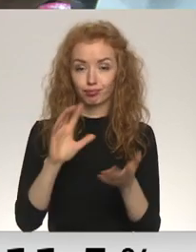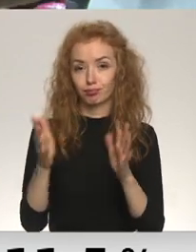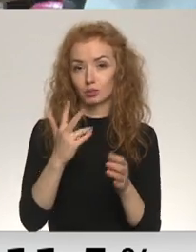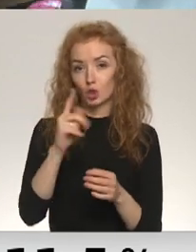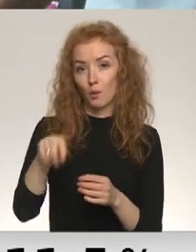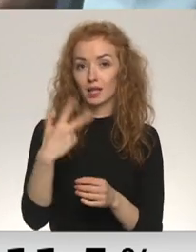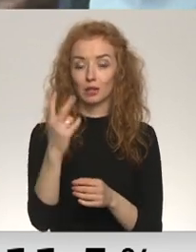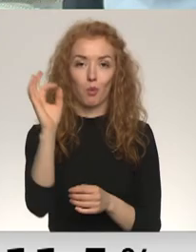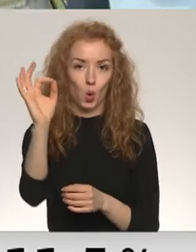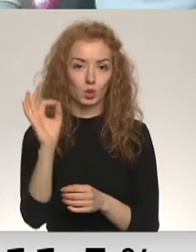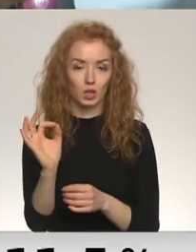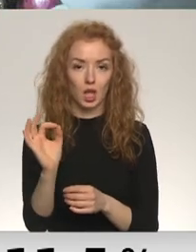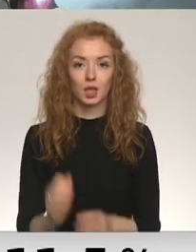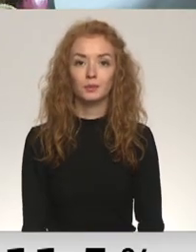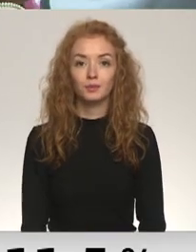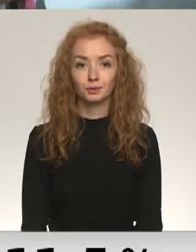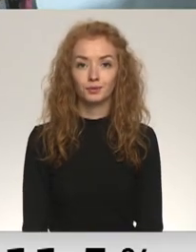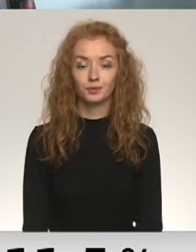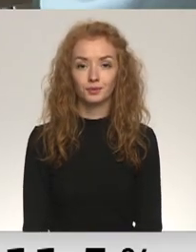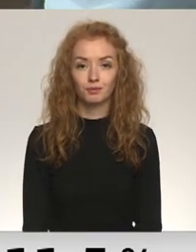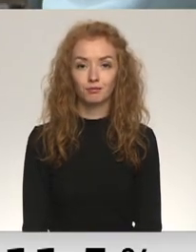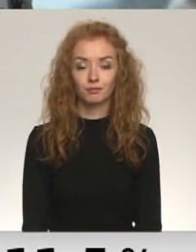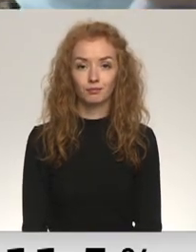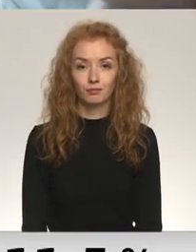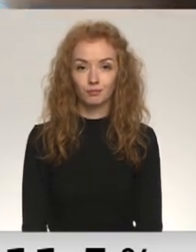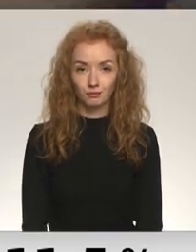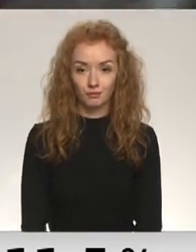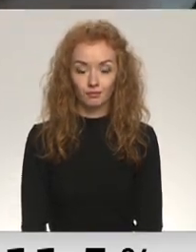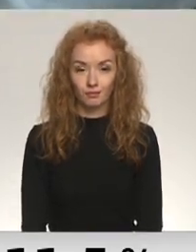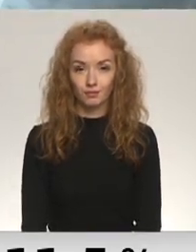3,3%. Ilja Koziņs, Ivans Milovs, Latvijas televīzija.